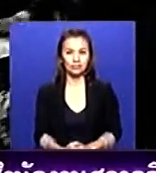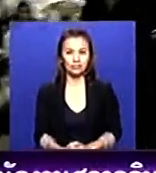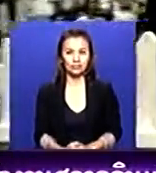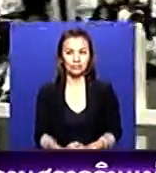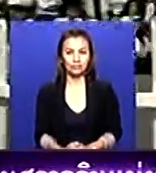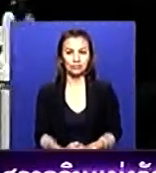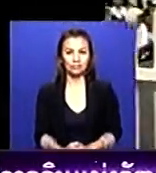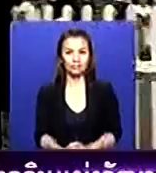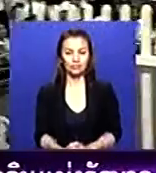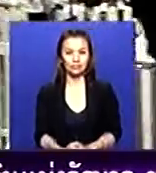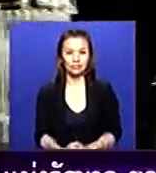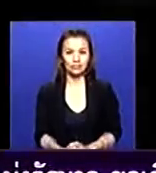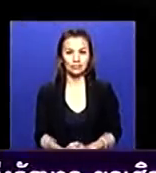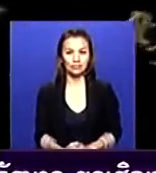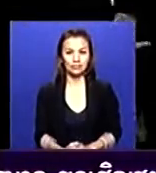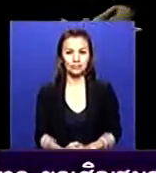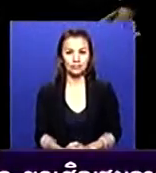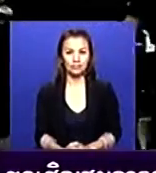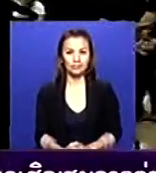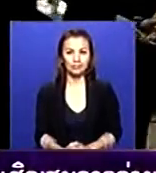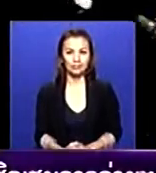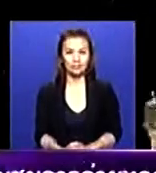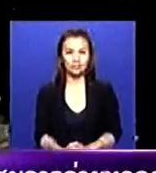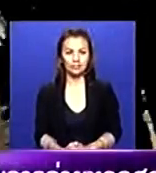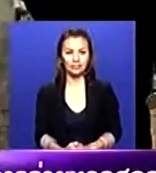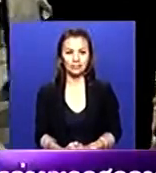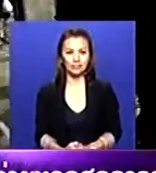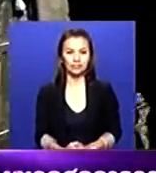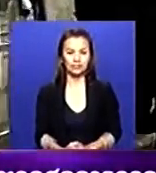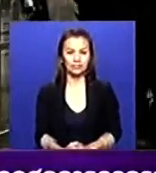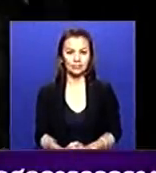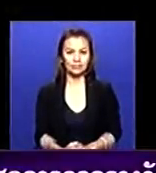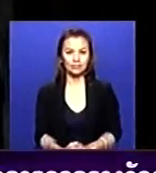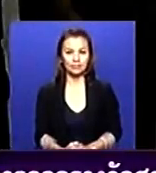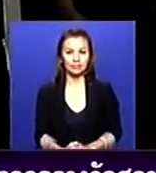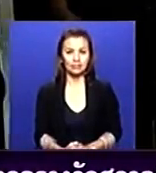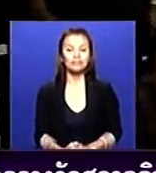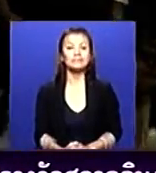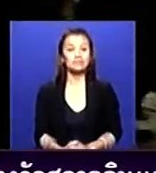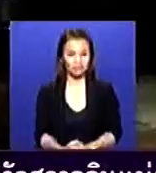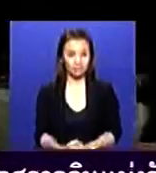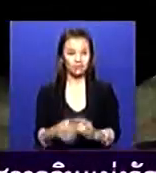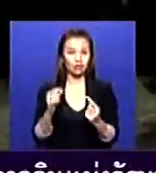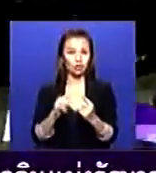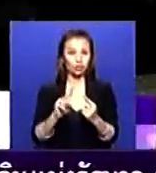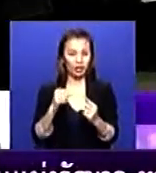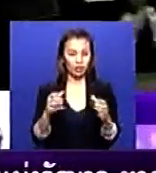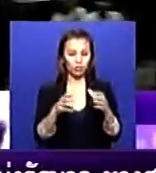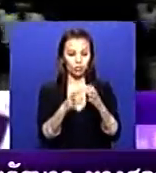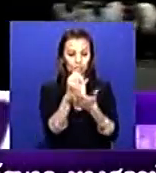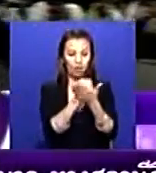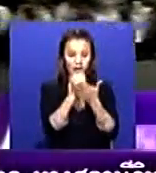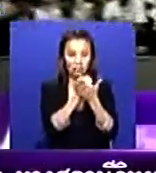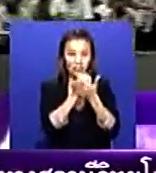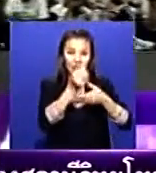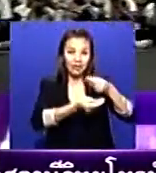สวมหัวใจครูผู้กล้าครูแดงไกลกันนานไป การสาธิตสถานการณ์จับกลุ่มผู้ค้ายาเสพติดของเจ้าหน้